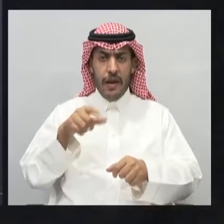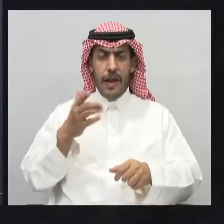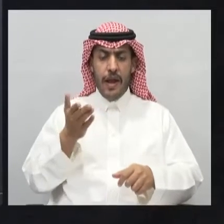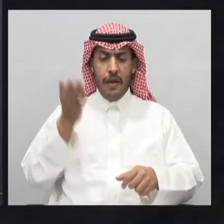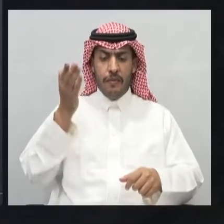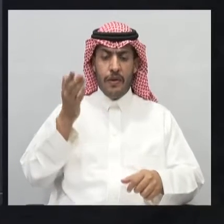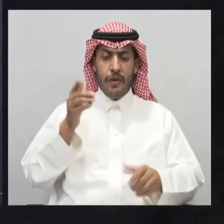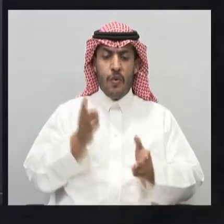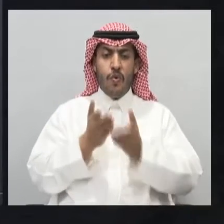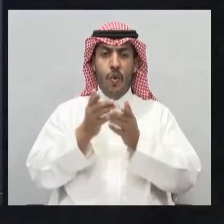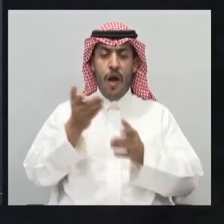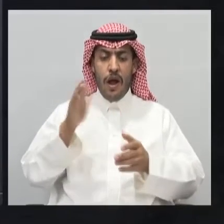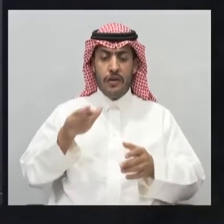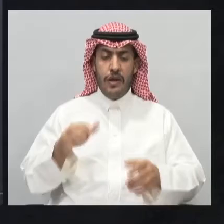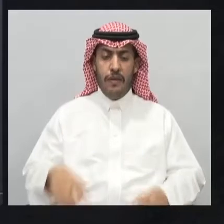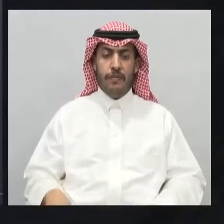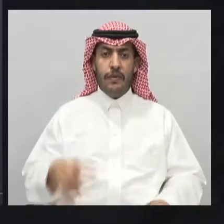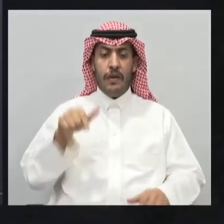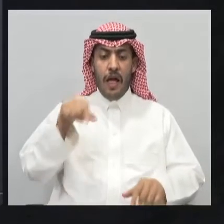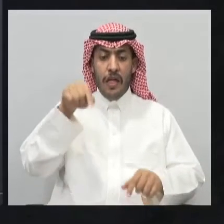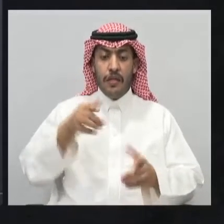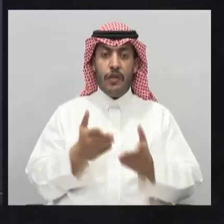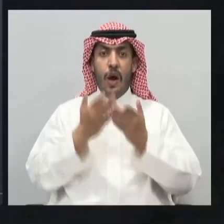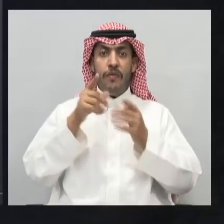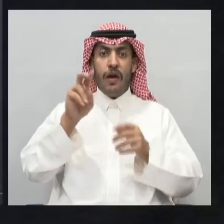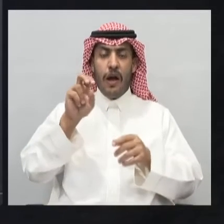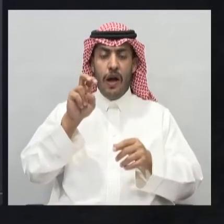اثناء دعوته لقومه لعباده